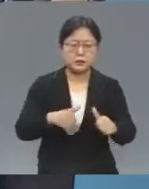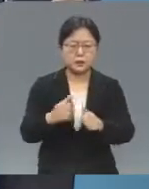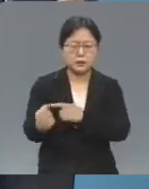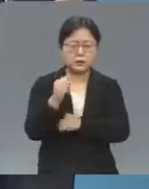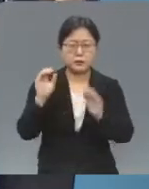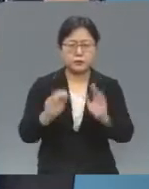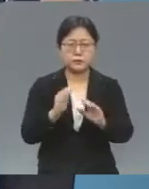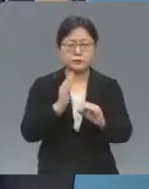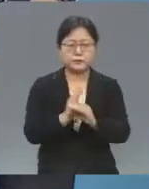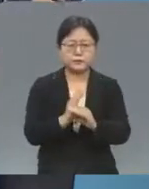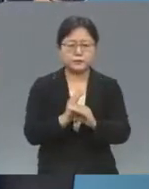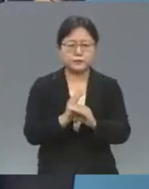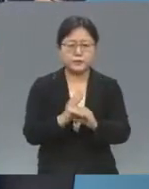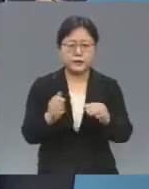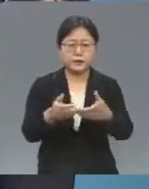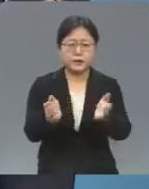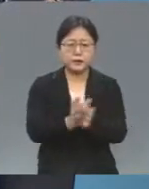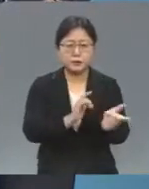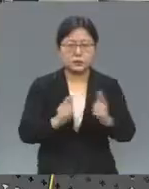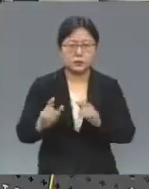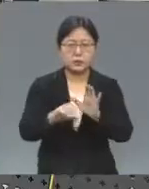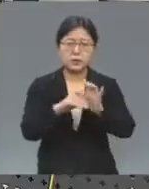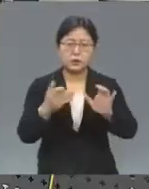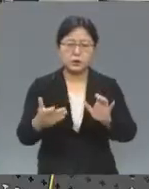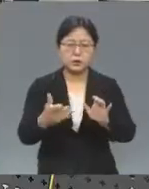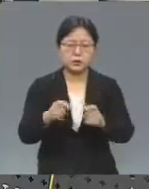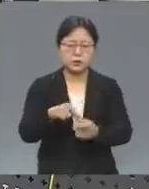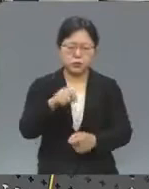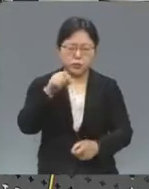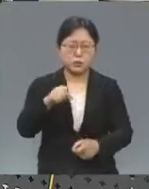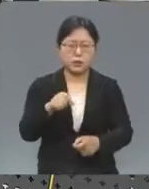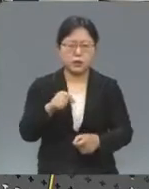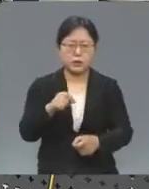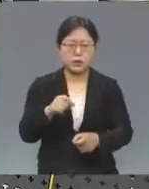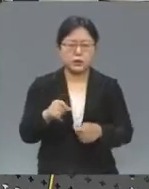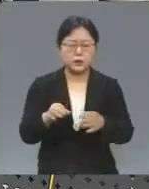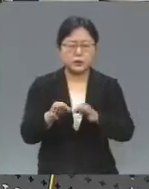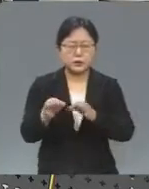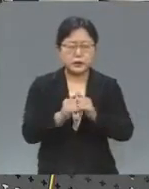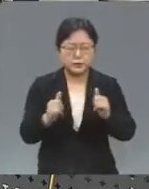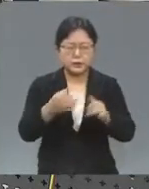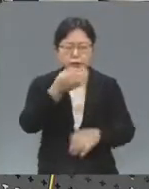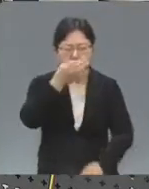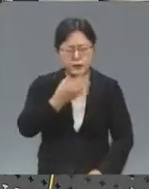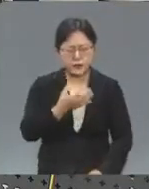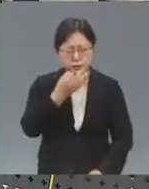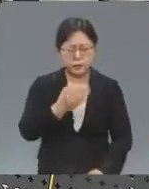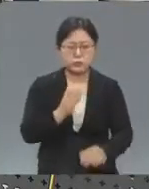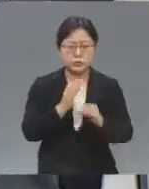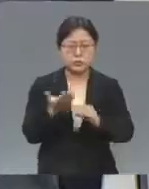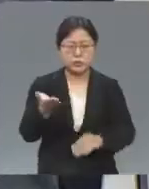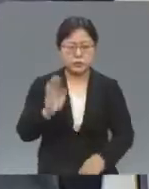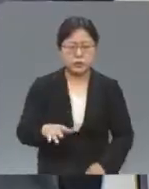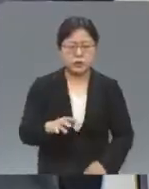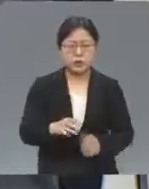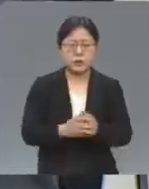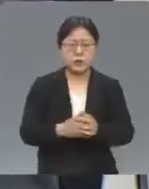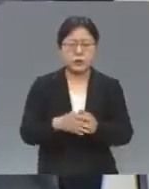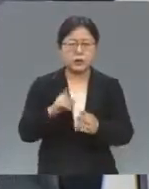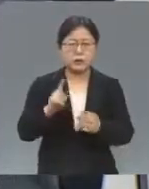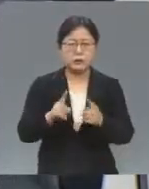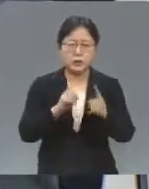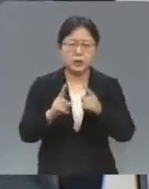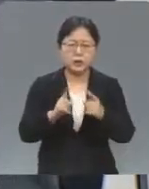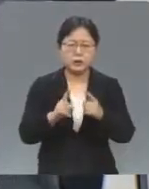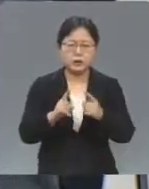있습니다 이들 단체들은 코로 mi 9 장기화로 중소 상인들이 힘겹게 버티고 있다며 공로 나 자체에 대해